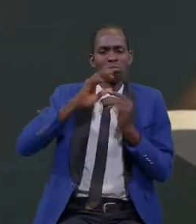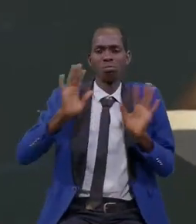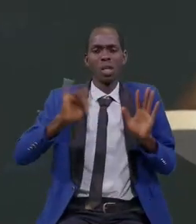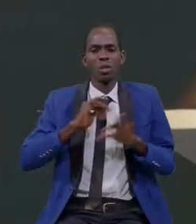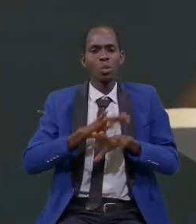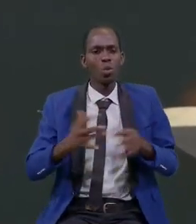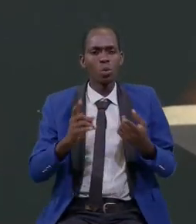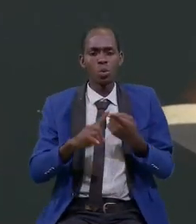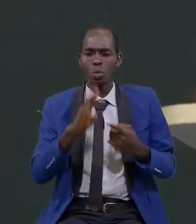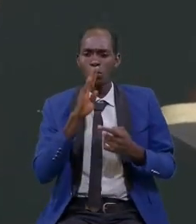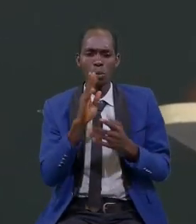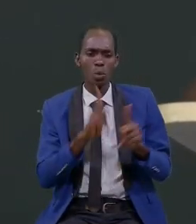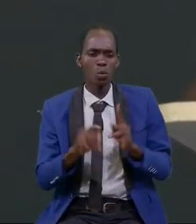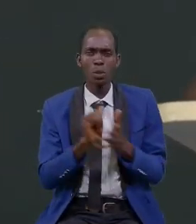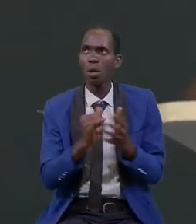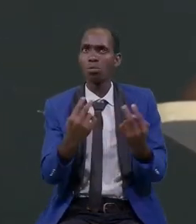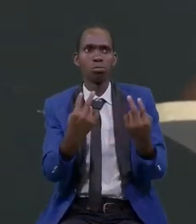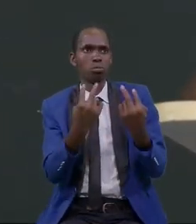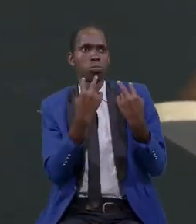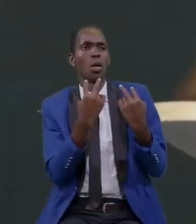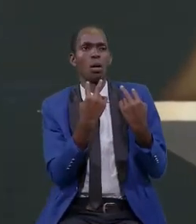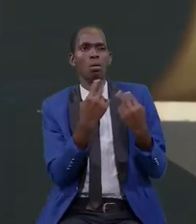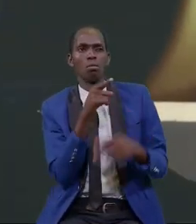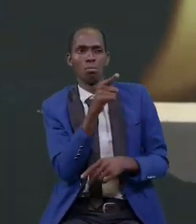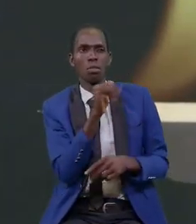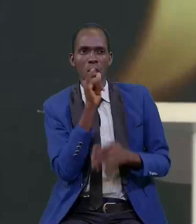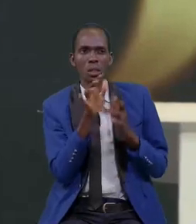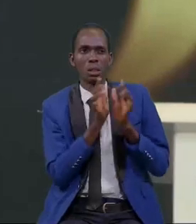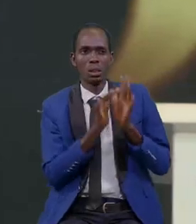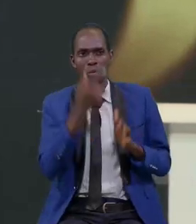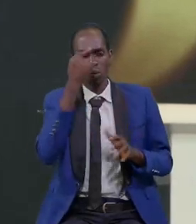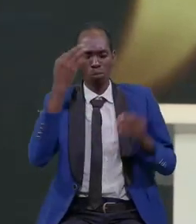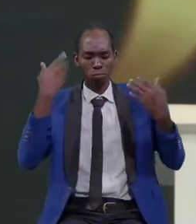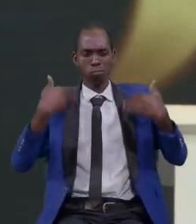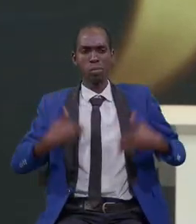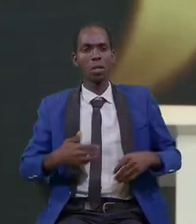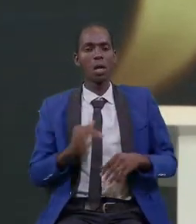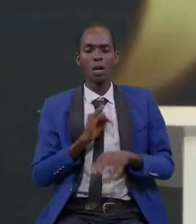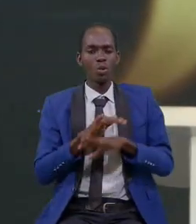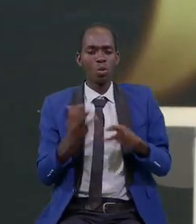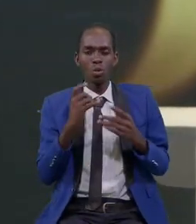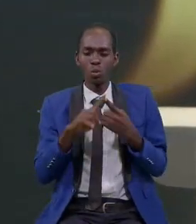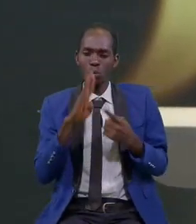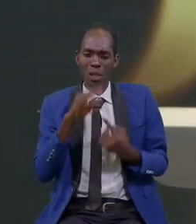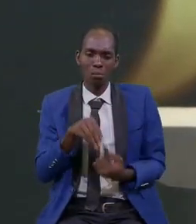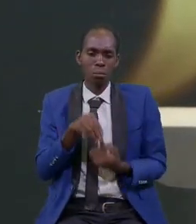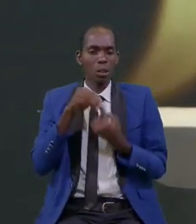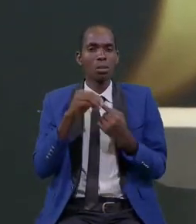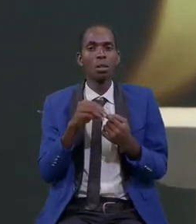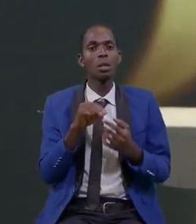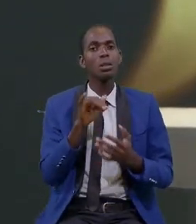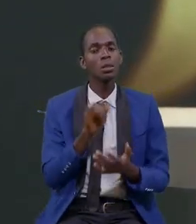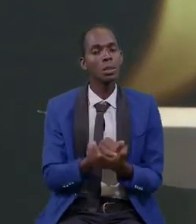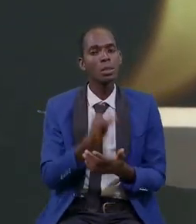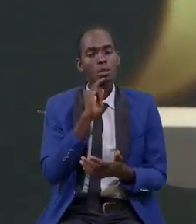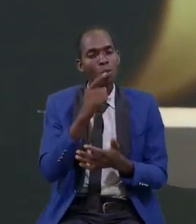va regarder et immédiatement dire, ah, ça c'est un chrétien. Il ne veut pas être particulier. Mais c'est ce que